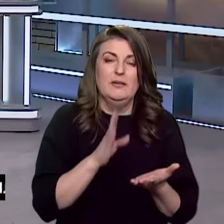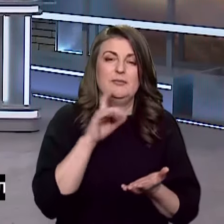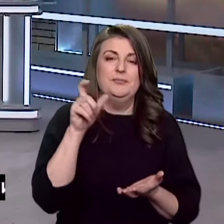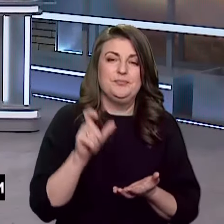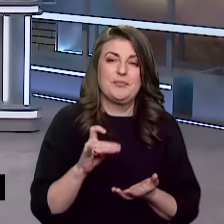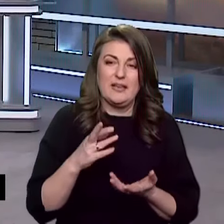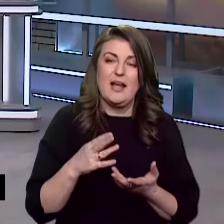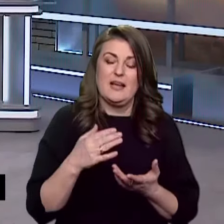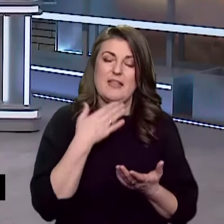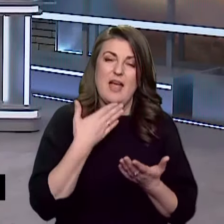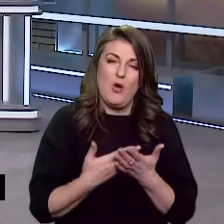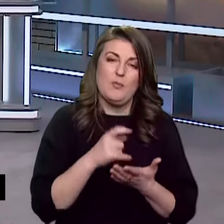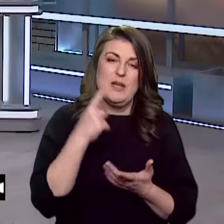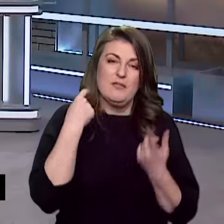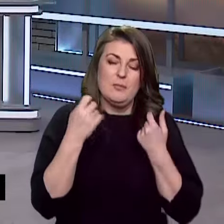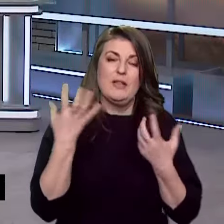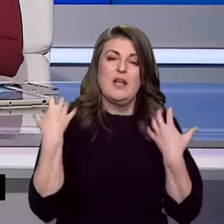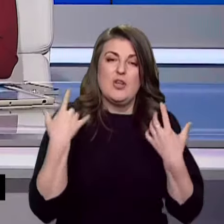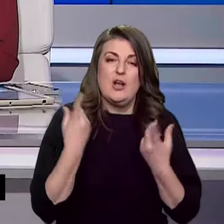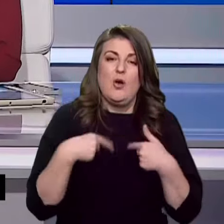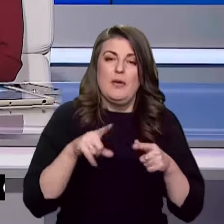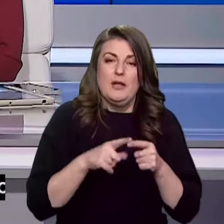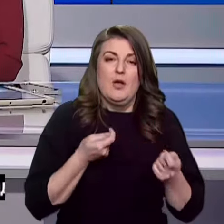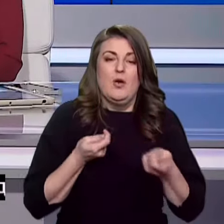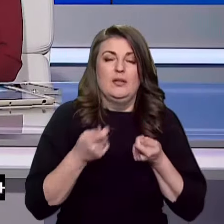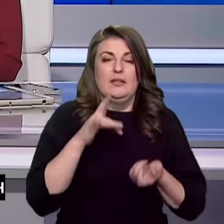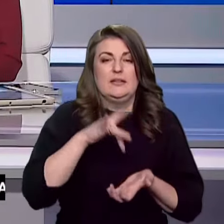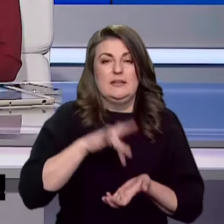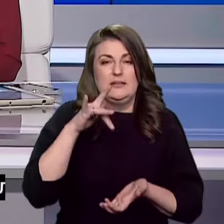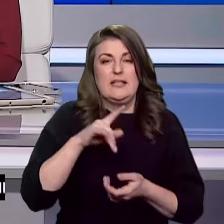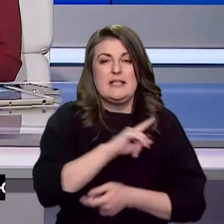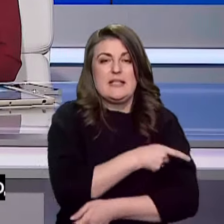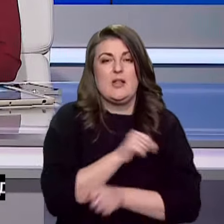дякуємо вам за інформацію. Наталя Гуменюк, начальниця об'єднаного координаційного прес-центру Сил оборони Півдня.